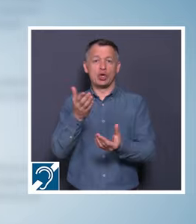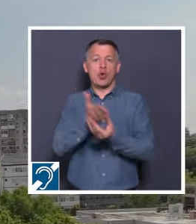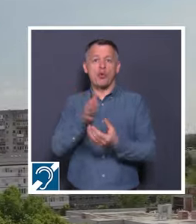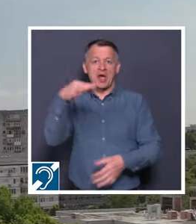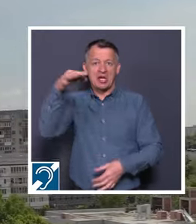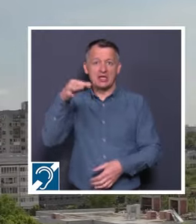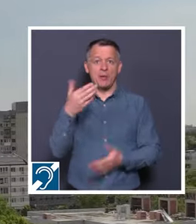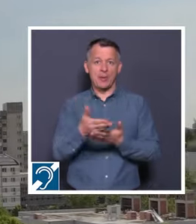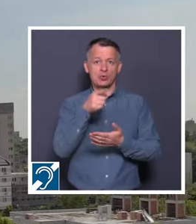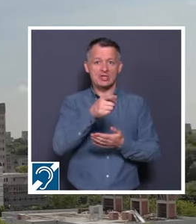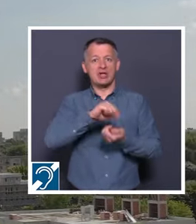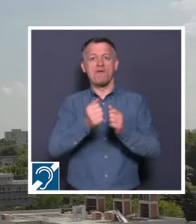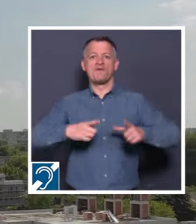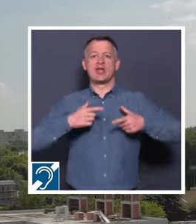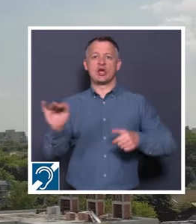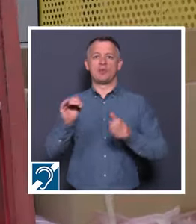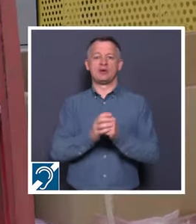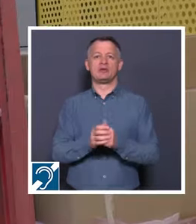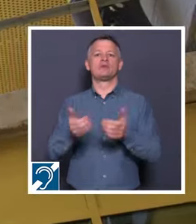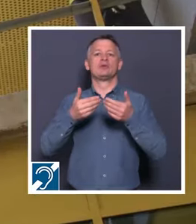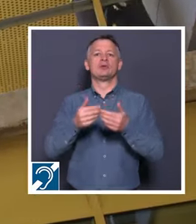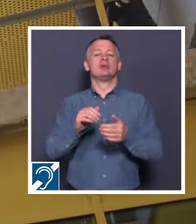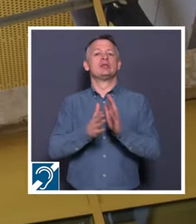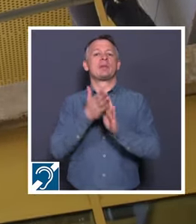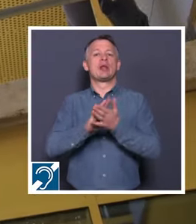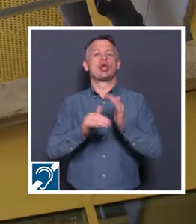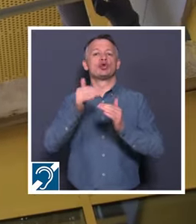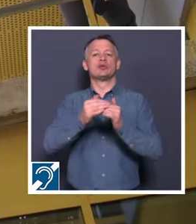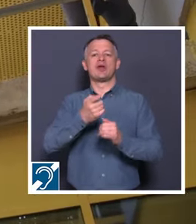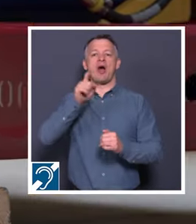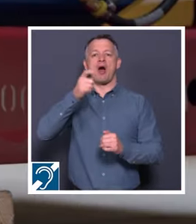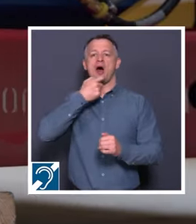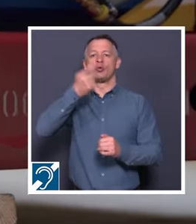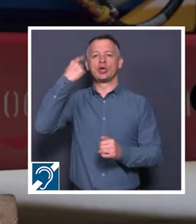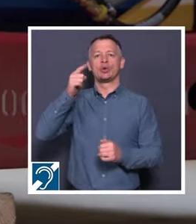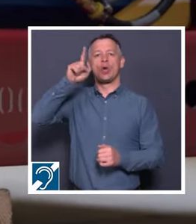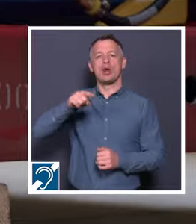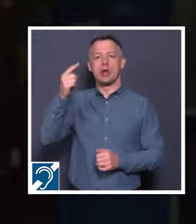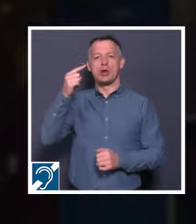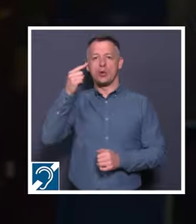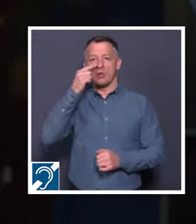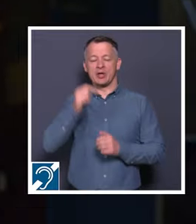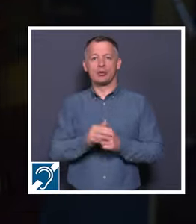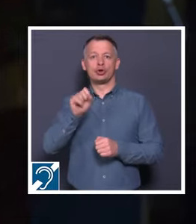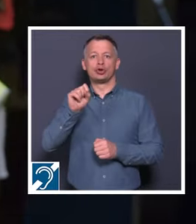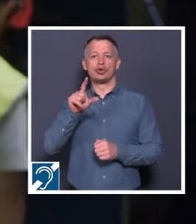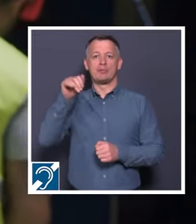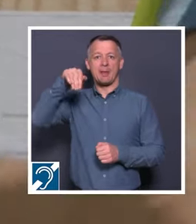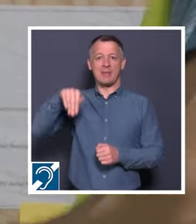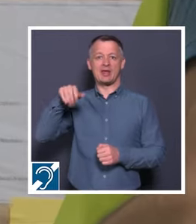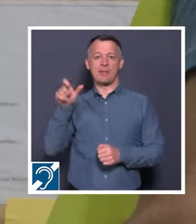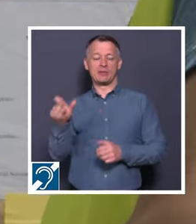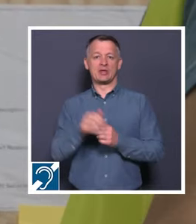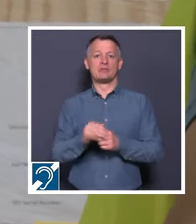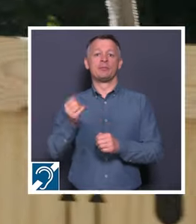unor copii? Spitalul a fost inaugurat anul trecut în noiembrie. Clădirea se întinde pe 12.000 de metri pătrați. Investiția se ridică